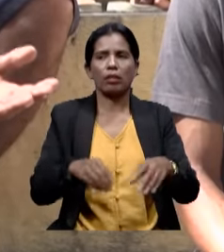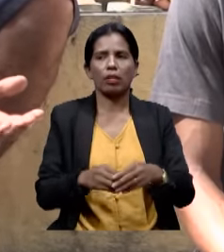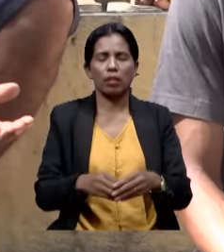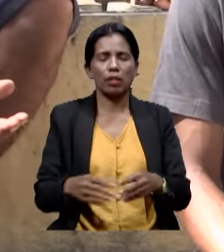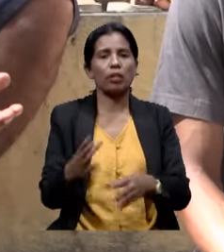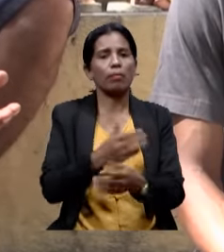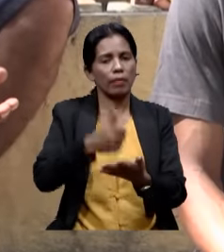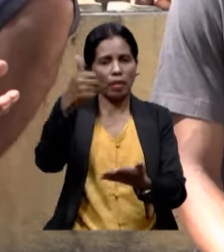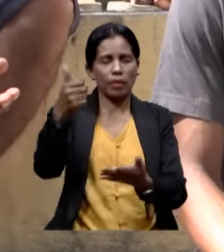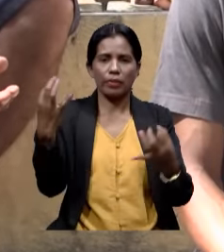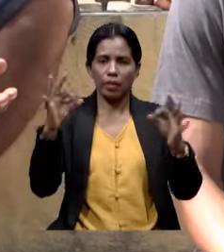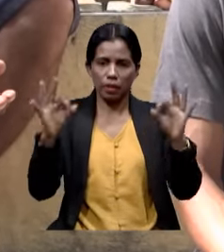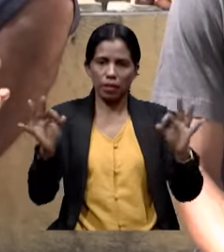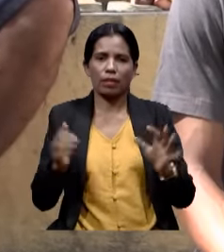legitimidade.